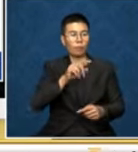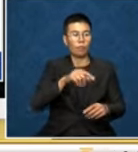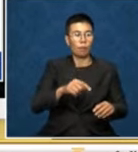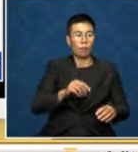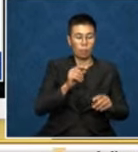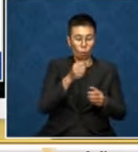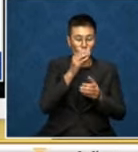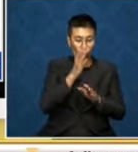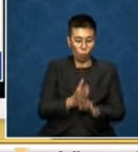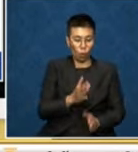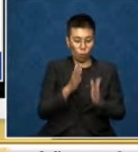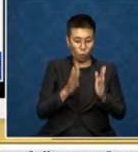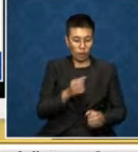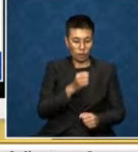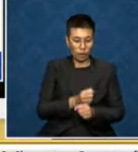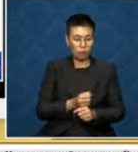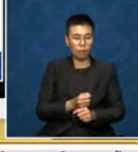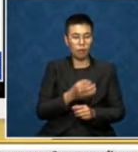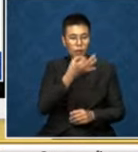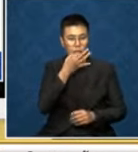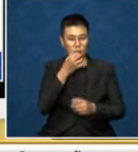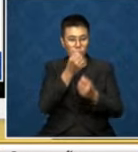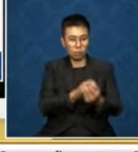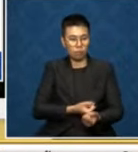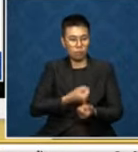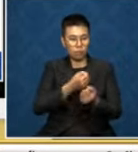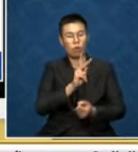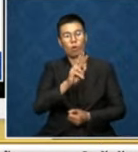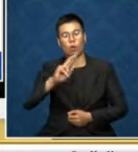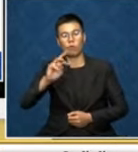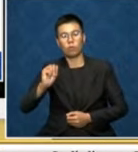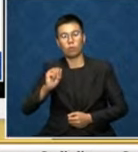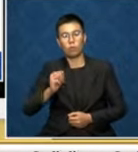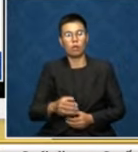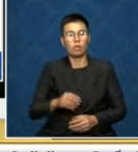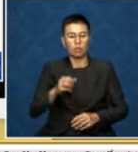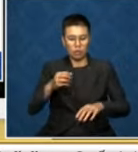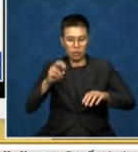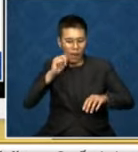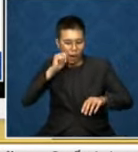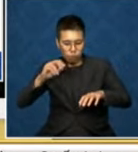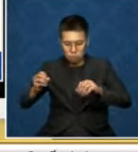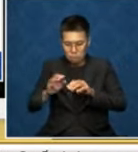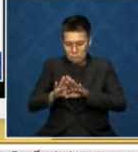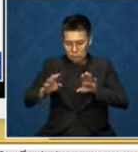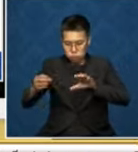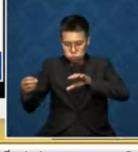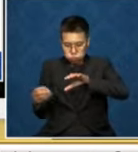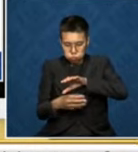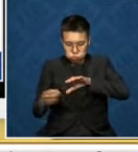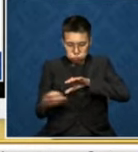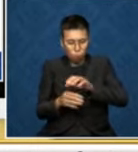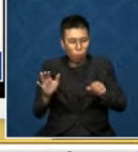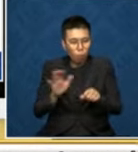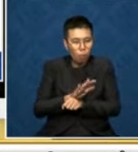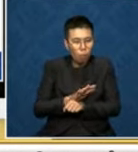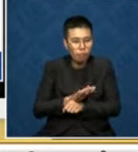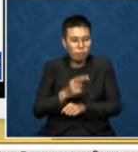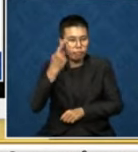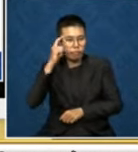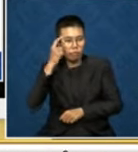การปลูกต่อปีทางกรมชลเองก็ไม่มั่นใจว่าจะสามารถส่งน้ำได้ครบหรือไม่และการส่งน้ำผ่านท่อทองแดงคลอง